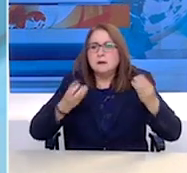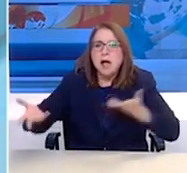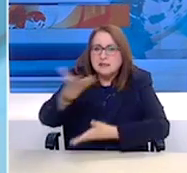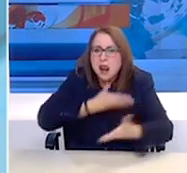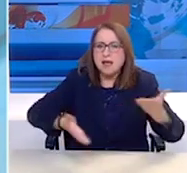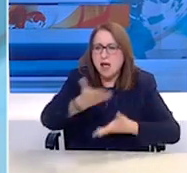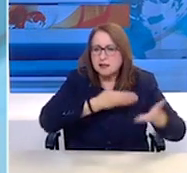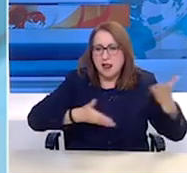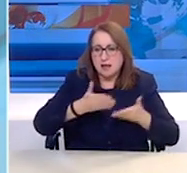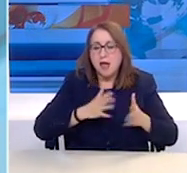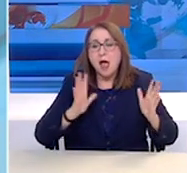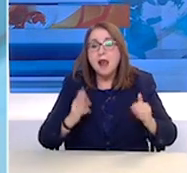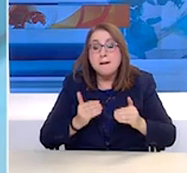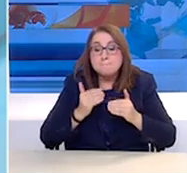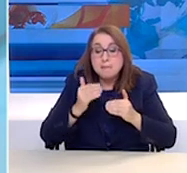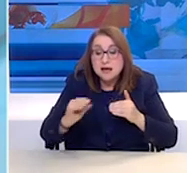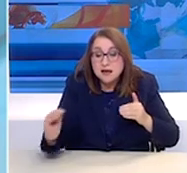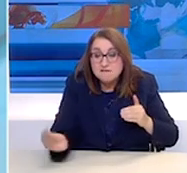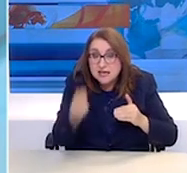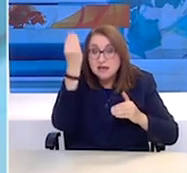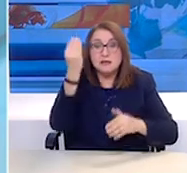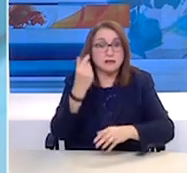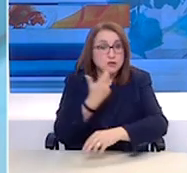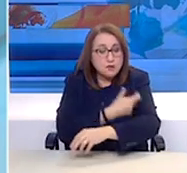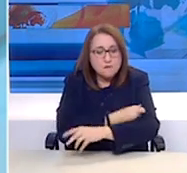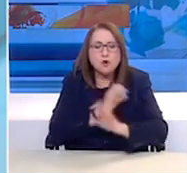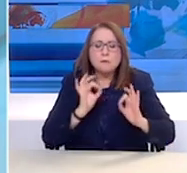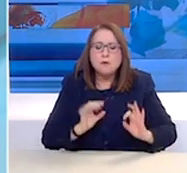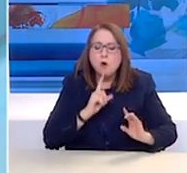δεδομένα, να κινούμαστε ανάλογα με τα δεδομένα, όπως κινηθήκαμε επιστημονικά μέχρι